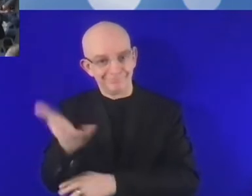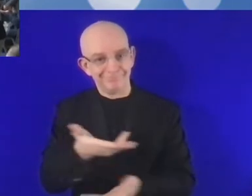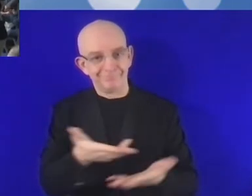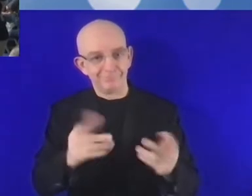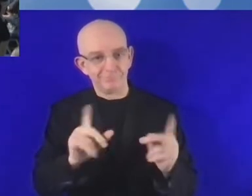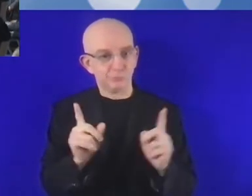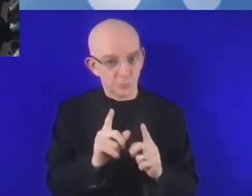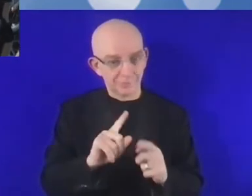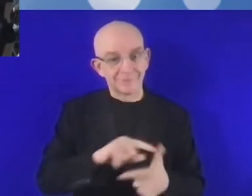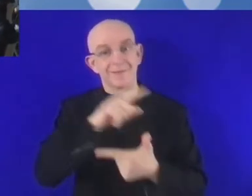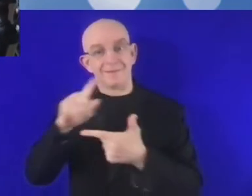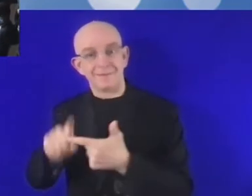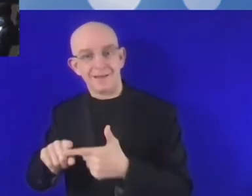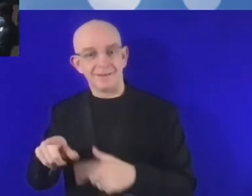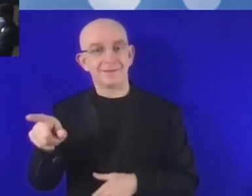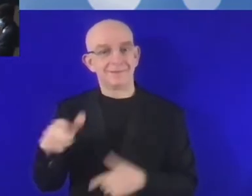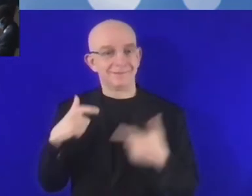أعطيه الصوت. تفضل.